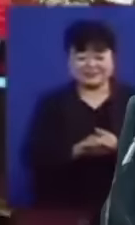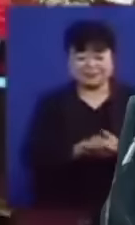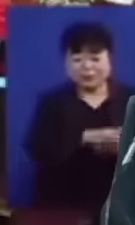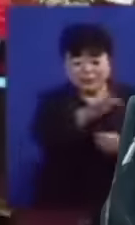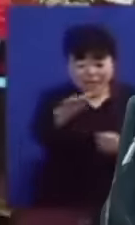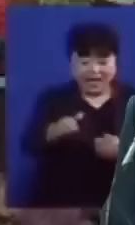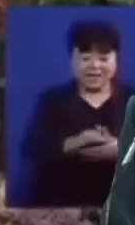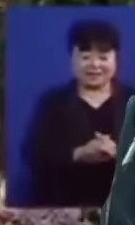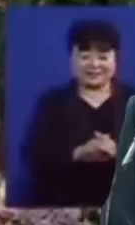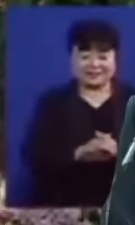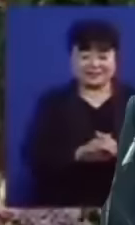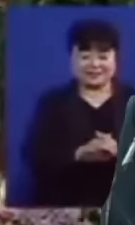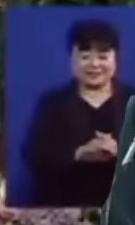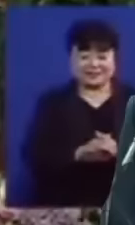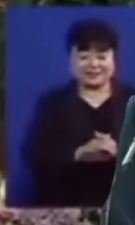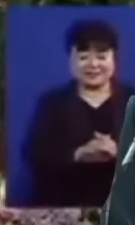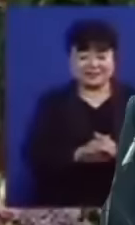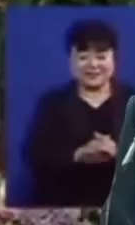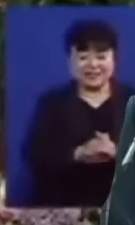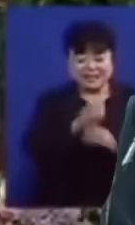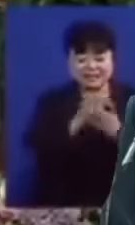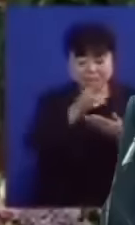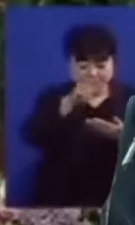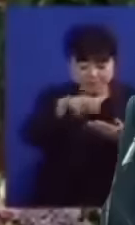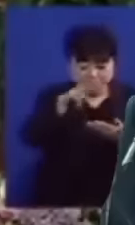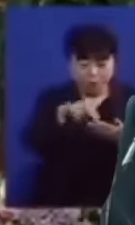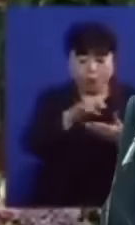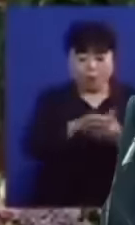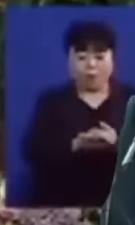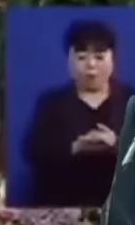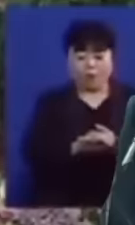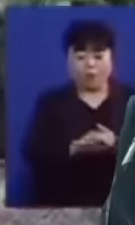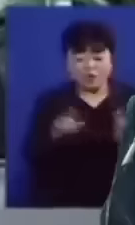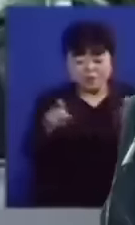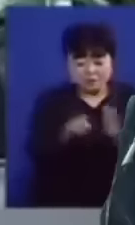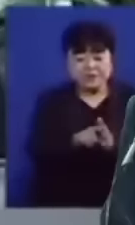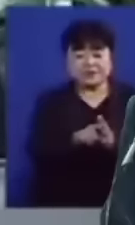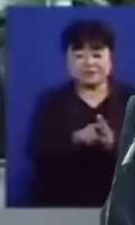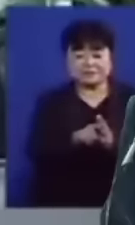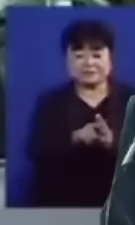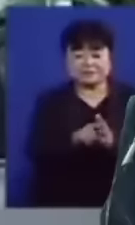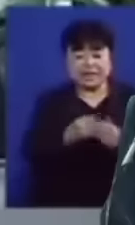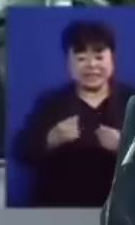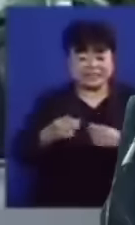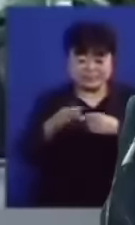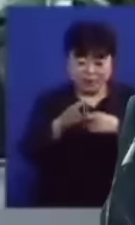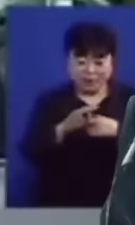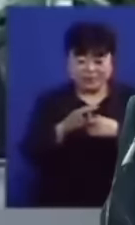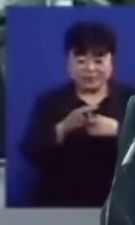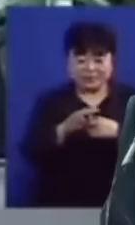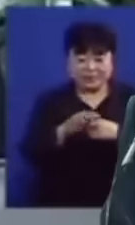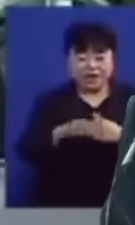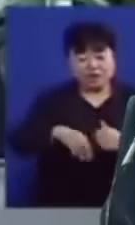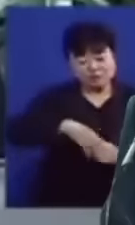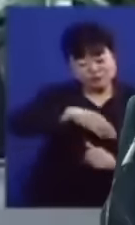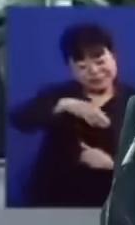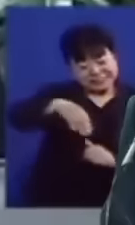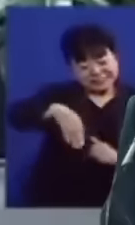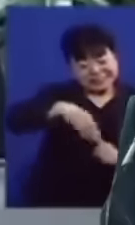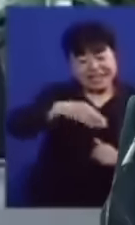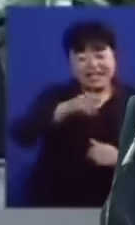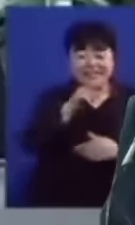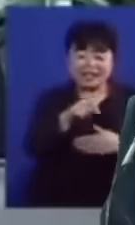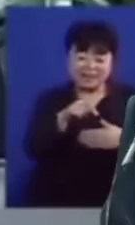우리가 성경을 읽고 믿음을 탁 가지면 분위기가